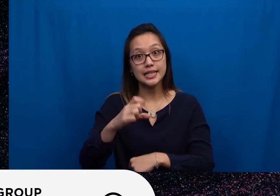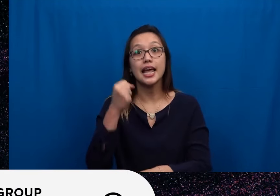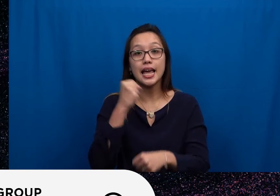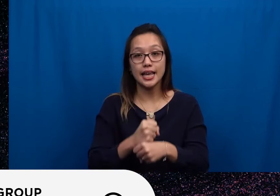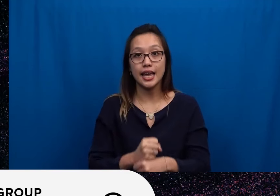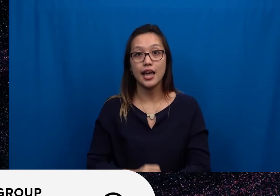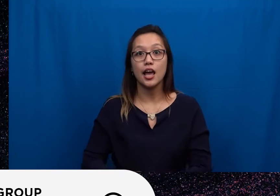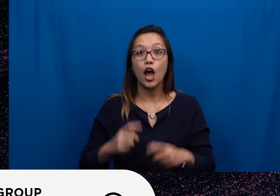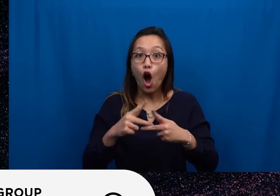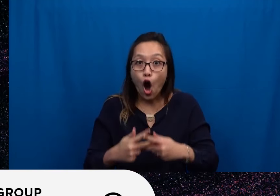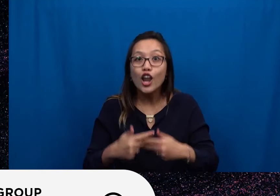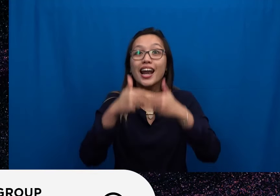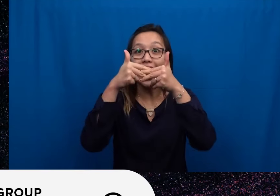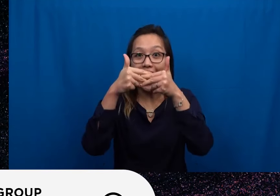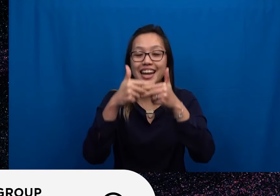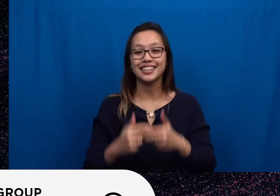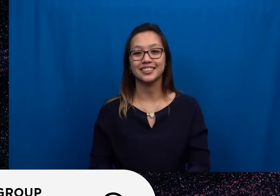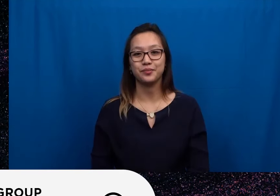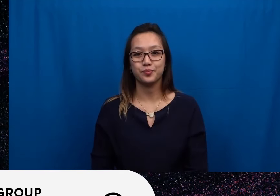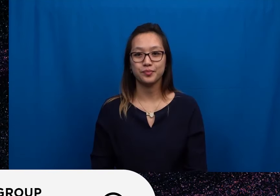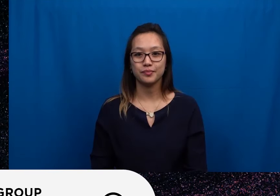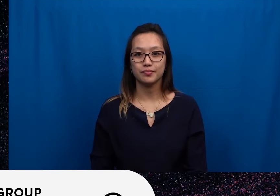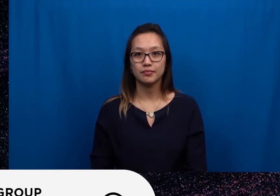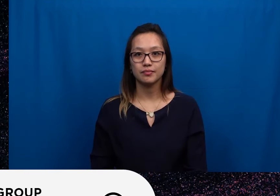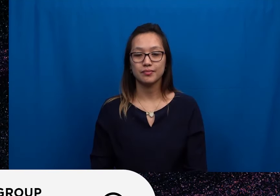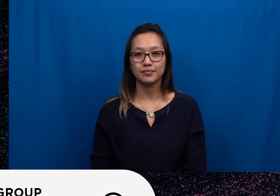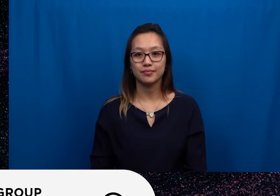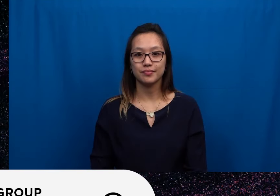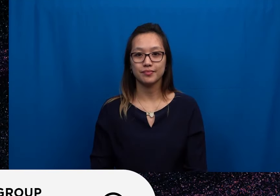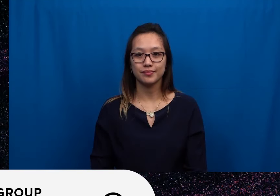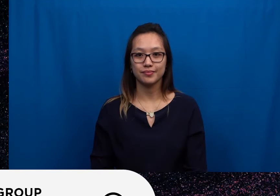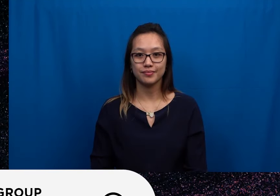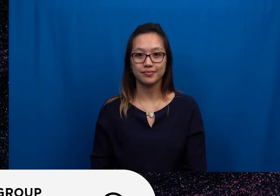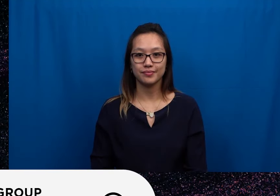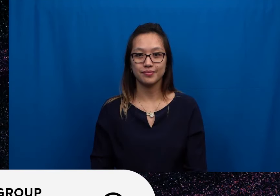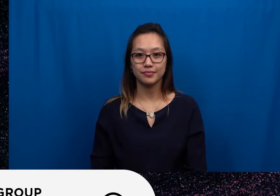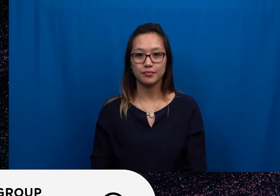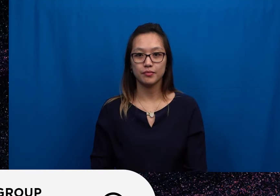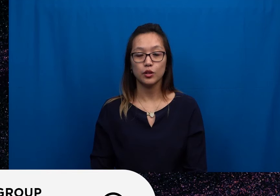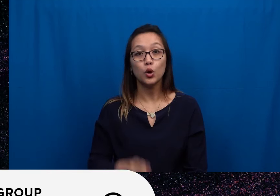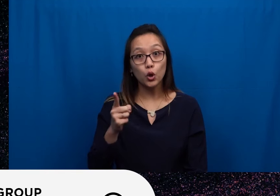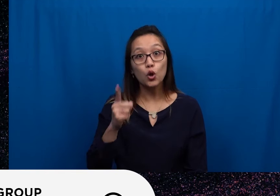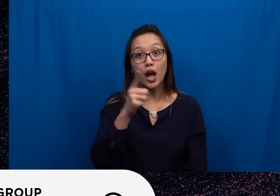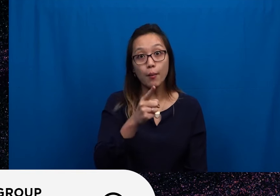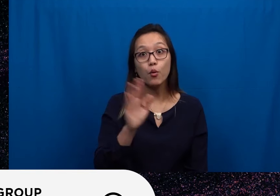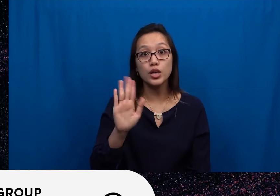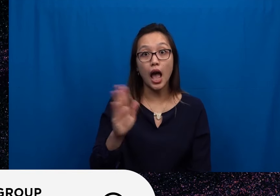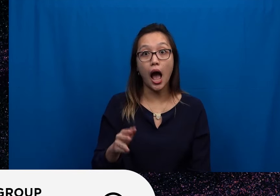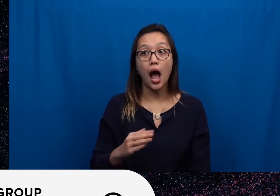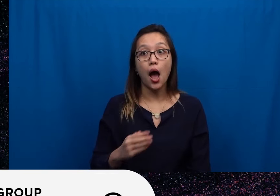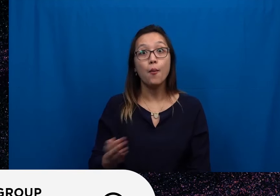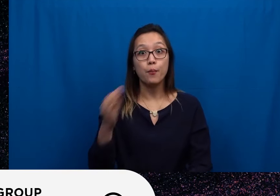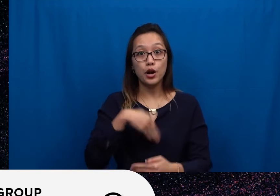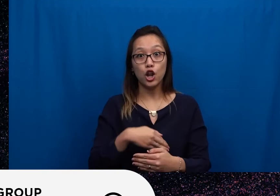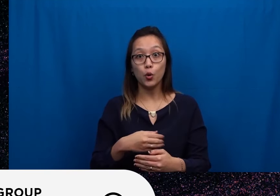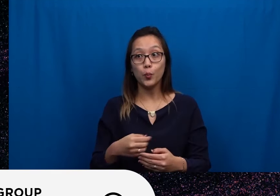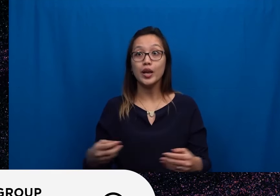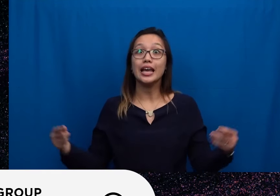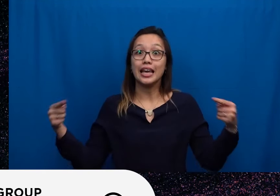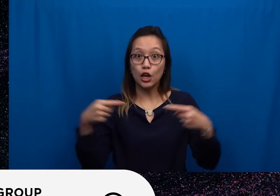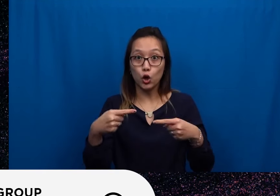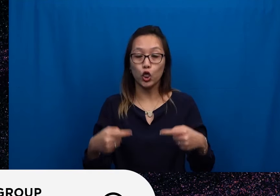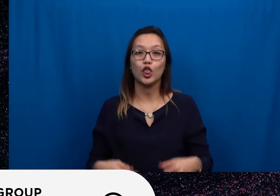tentu sudah tahu bagaimana cara mengikutinya. Namun bagi Anda yang belum menjadi member CG dan Anda ingin mengikutinya, Anda ingin tahu